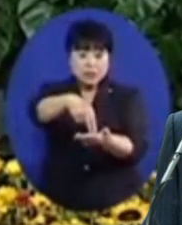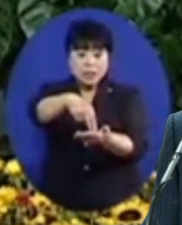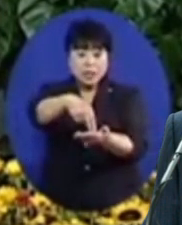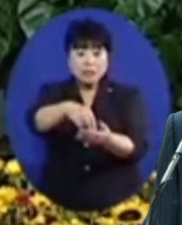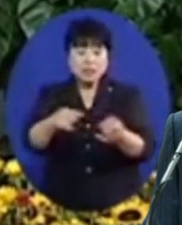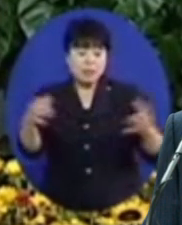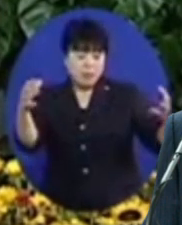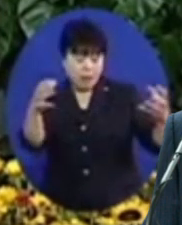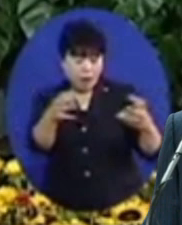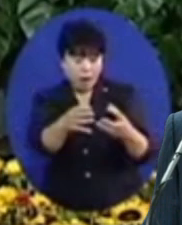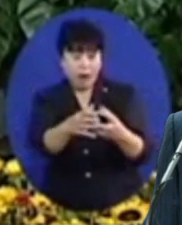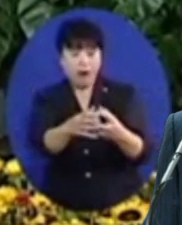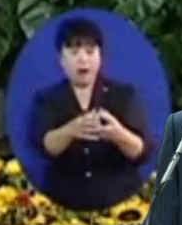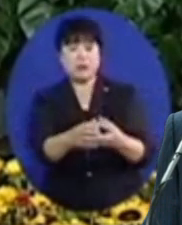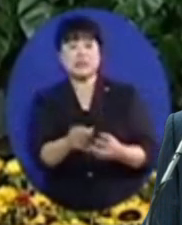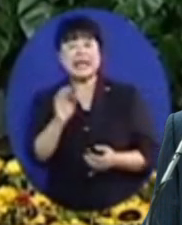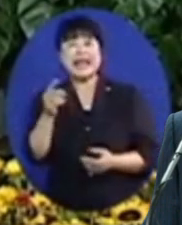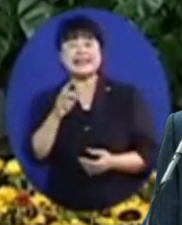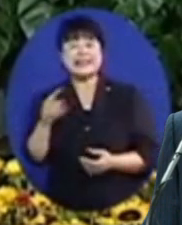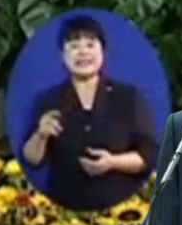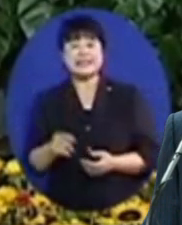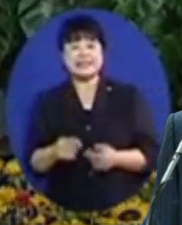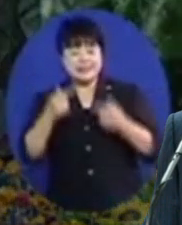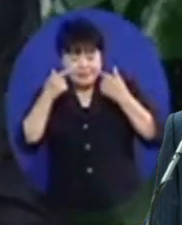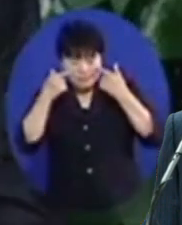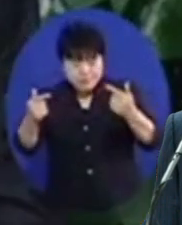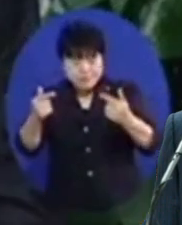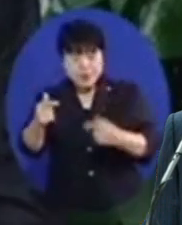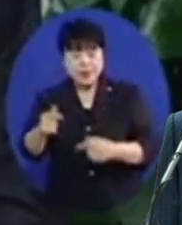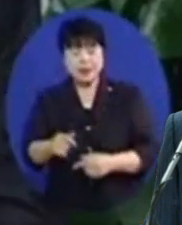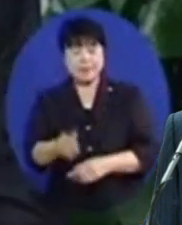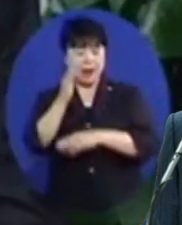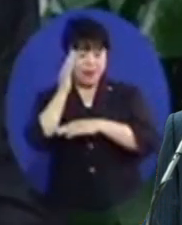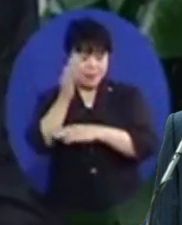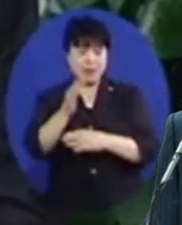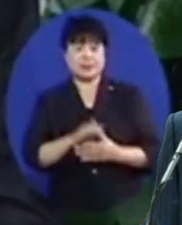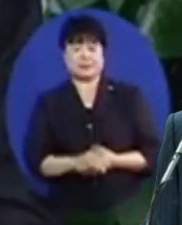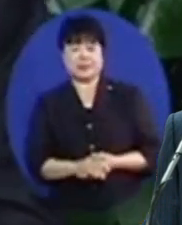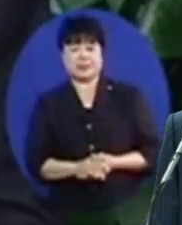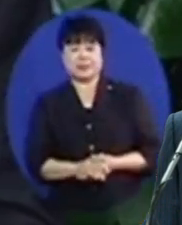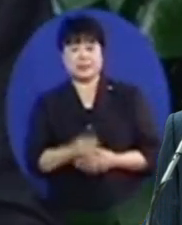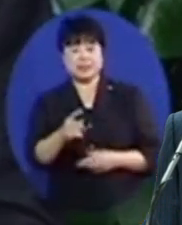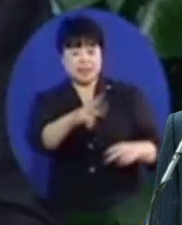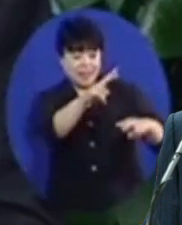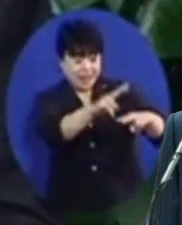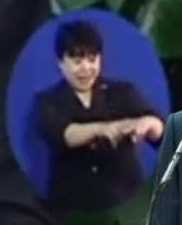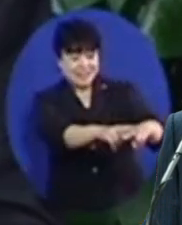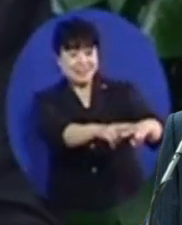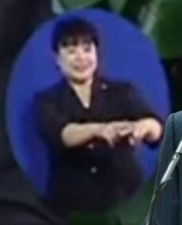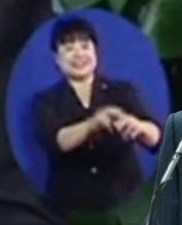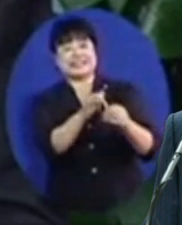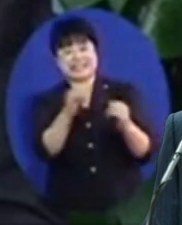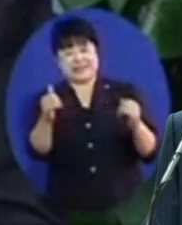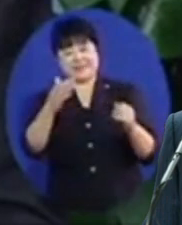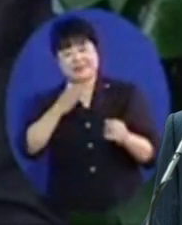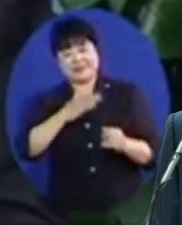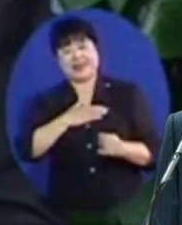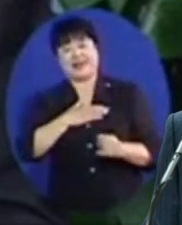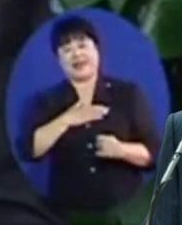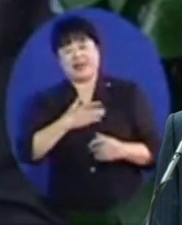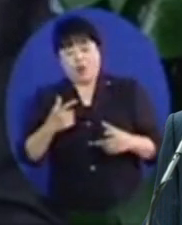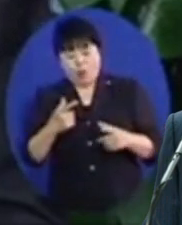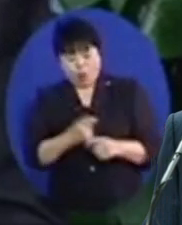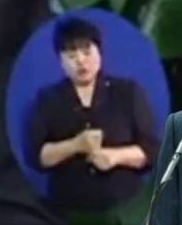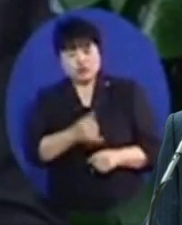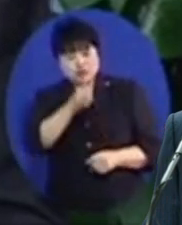모여있는 그 자리에서 간디는 뚜렷한 목소리로 이렇게 말했습니다. 저기 앉아있는 피고인들은 나에게 어떤 원한을